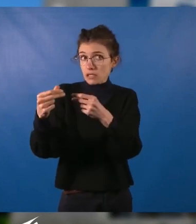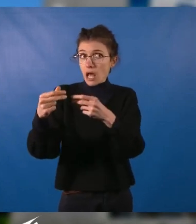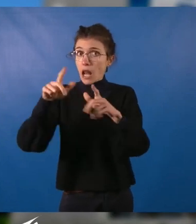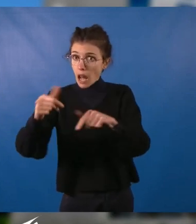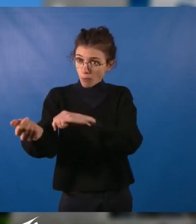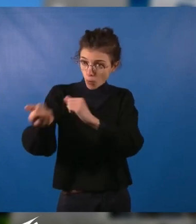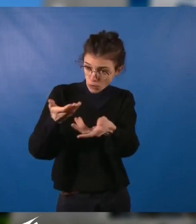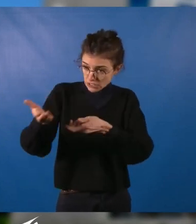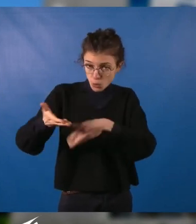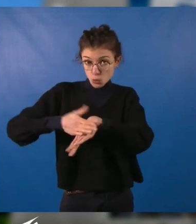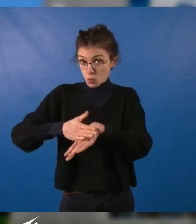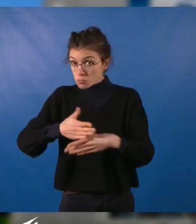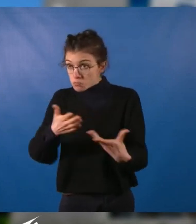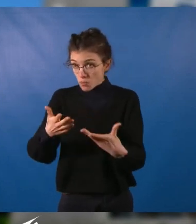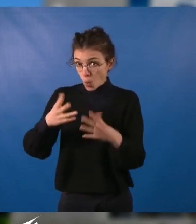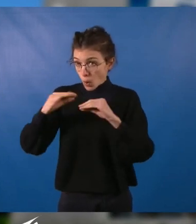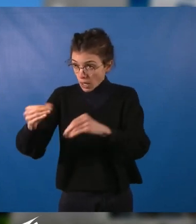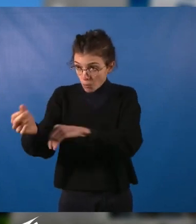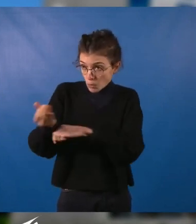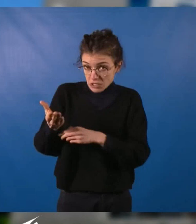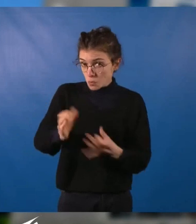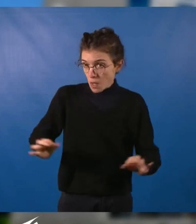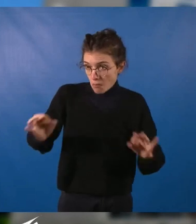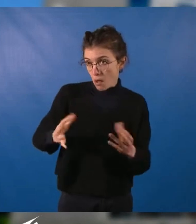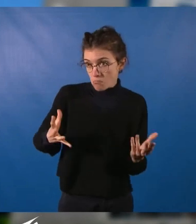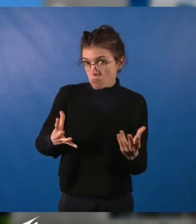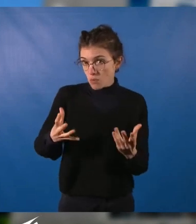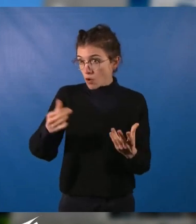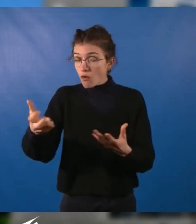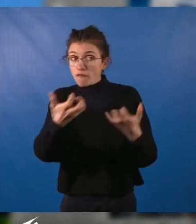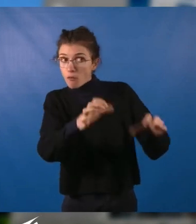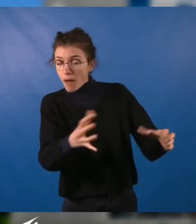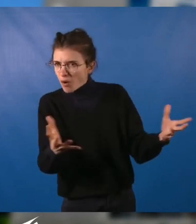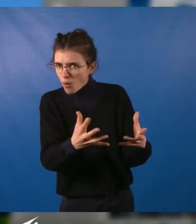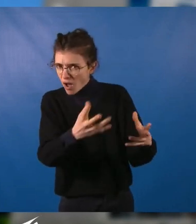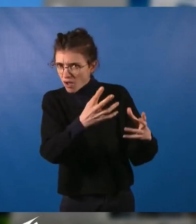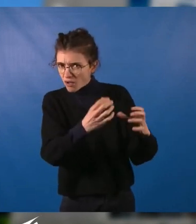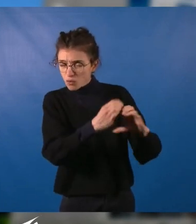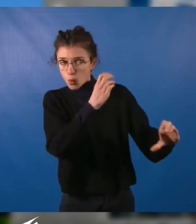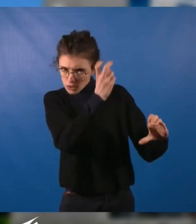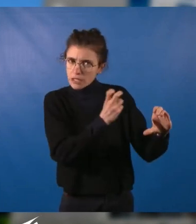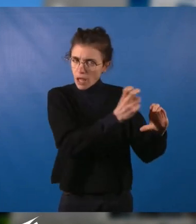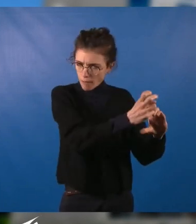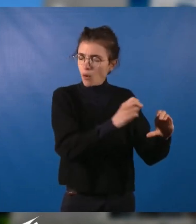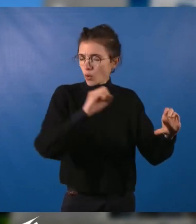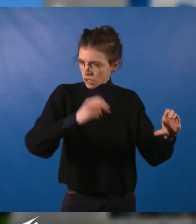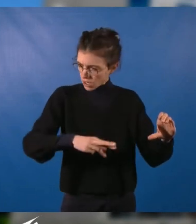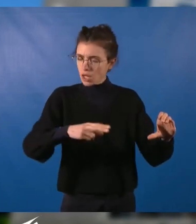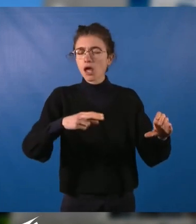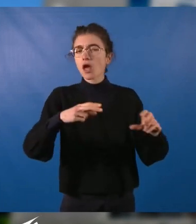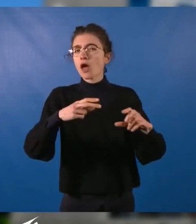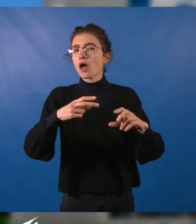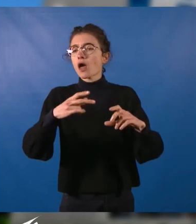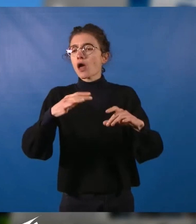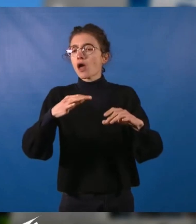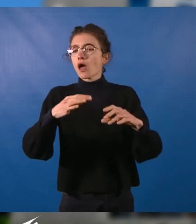entendre ce qu'il ne voulait pas. Pas de nouvelles lignes de tramway, pas d'événements culturels comme transfert, pas